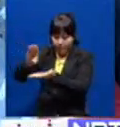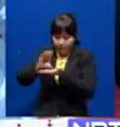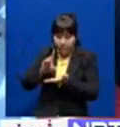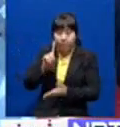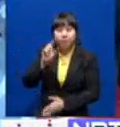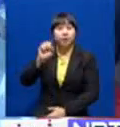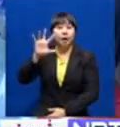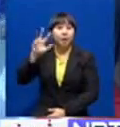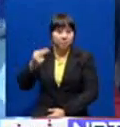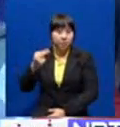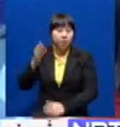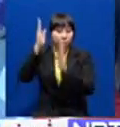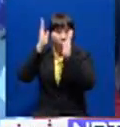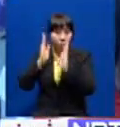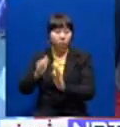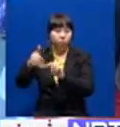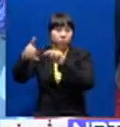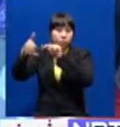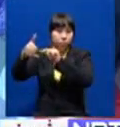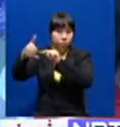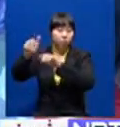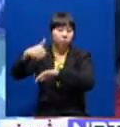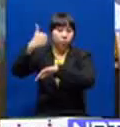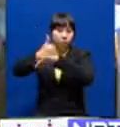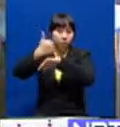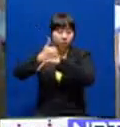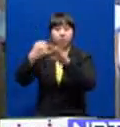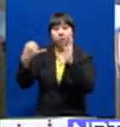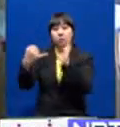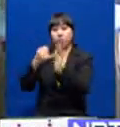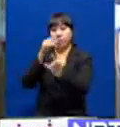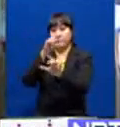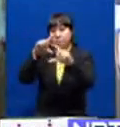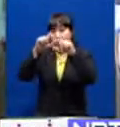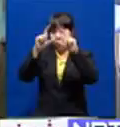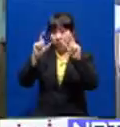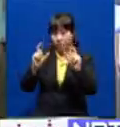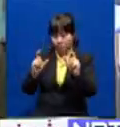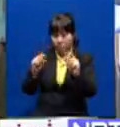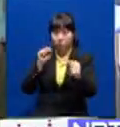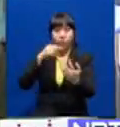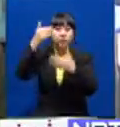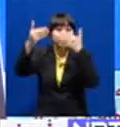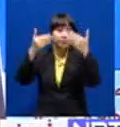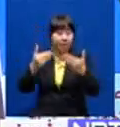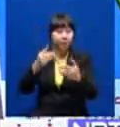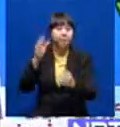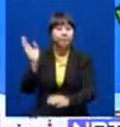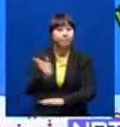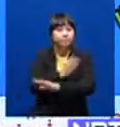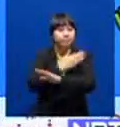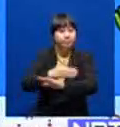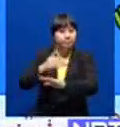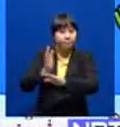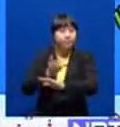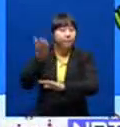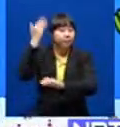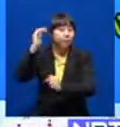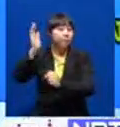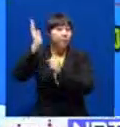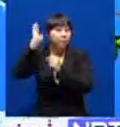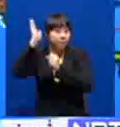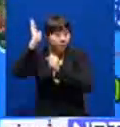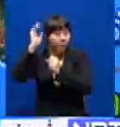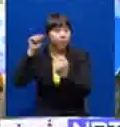บาทจากนายบัณฑิตเทวีทวารักผู้ว่าราชการจังหวัดเพชรบูรณ์ในกิจกรรมดนตรีในสวนกรมประชาสัมพันธ์สัญจร